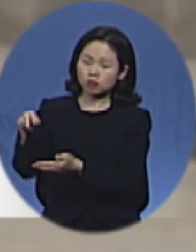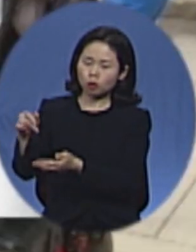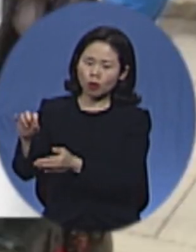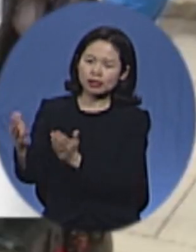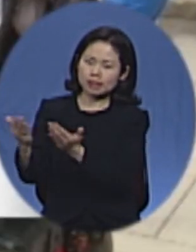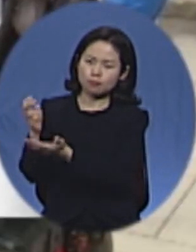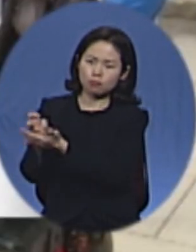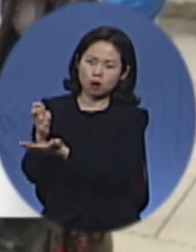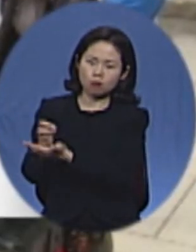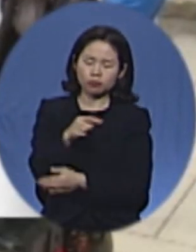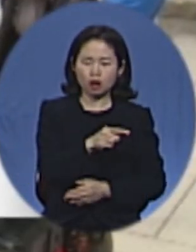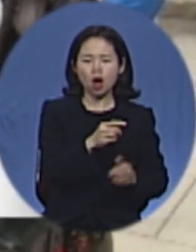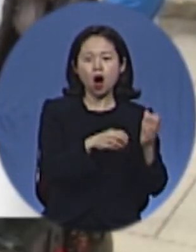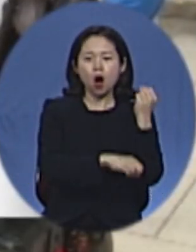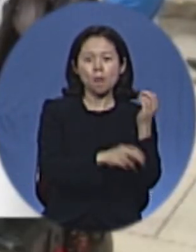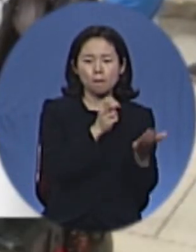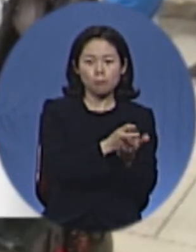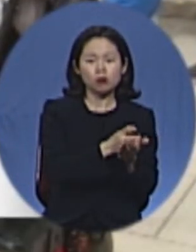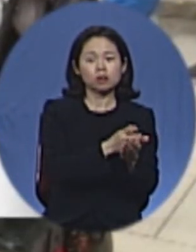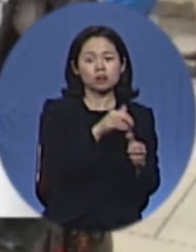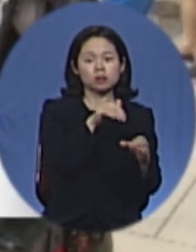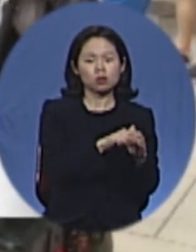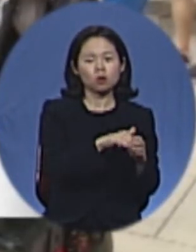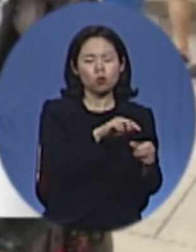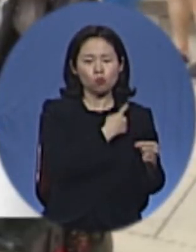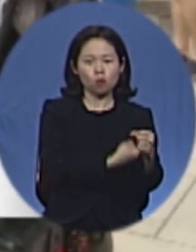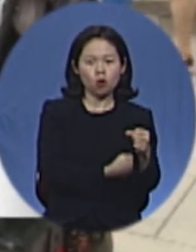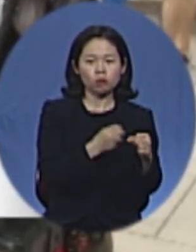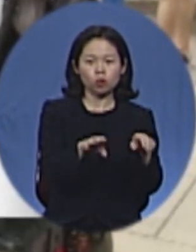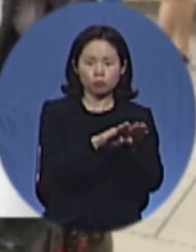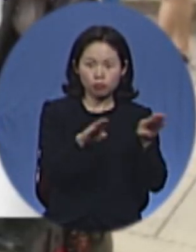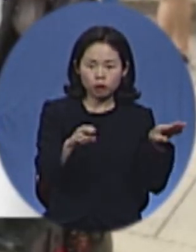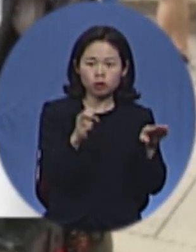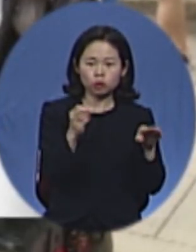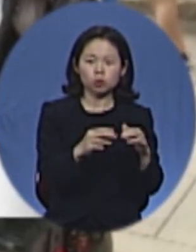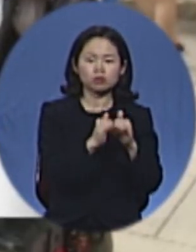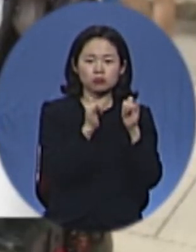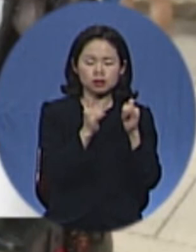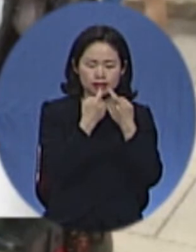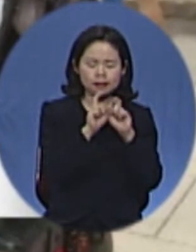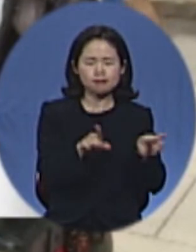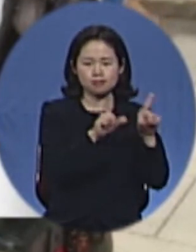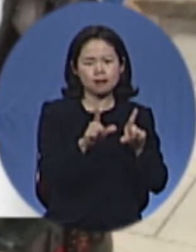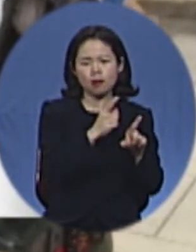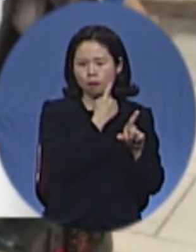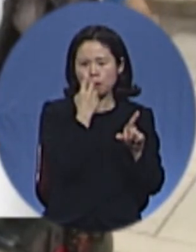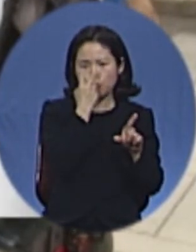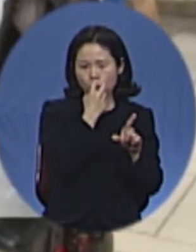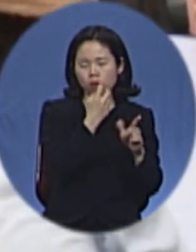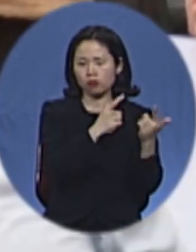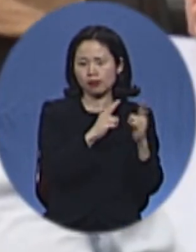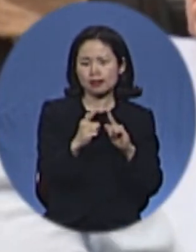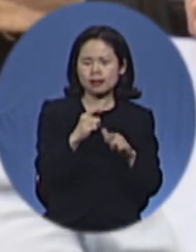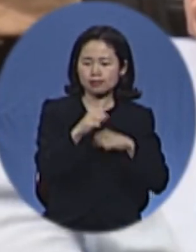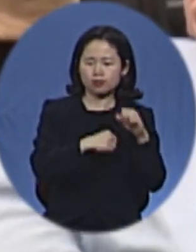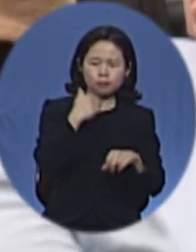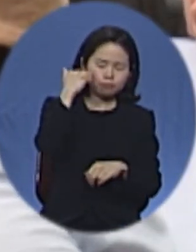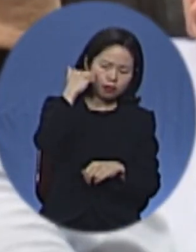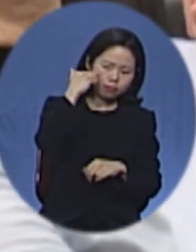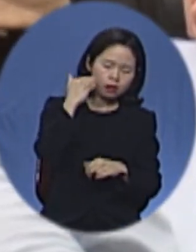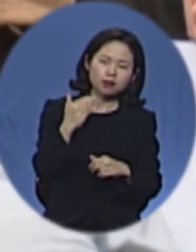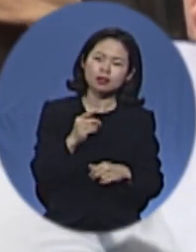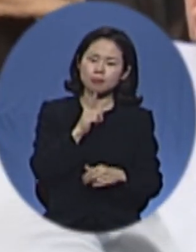보장하는 선거권, 평등권, 사생활 비밀과 자유를 침해한다고 주장했습니다. 여러분 생각은